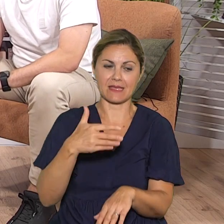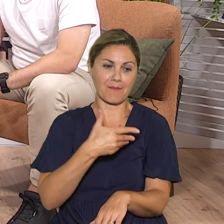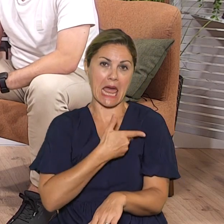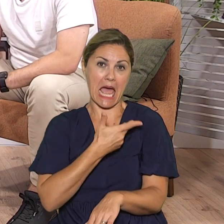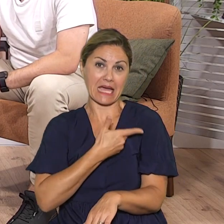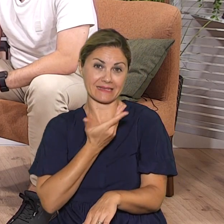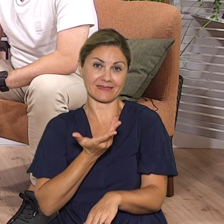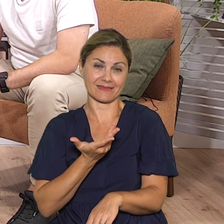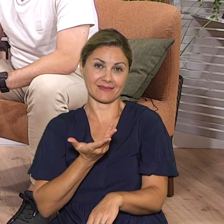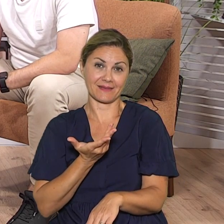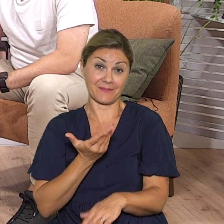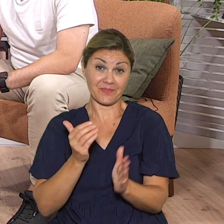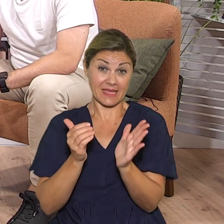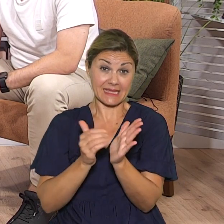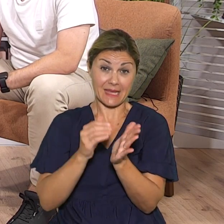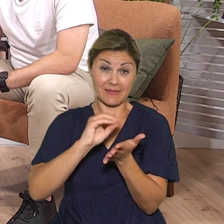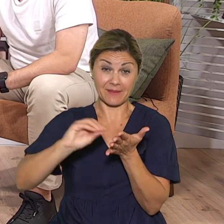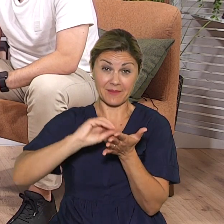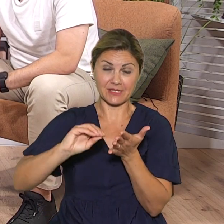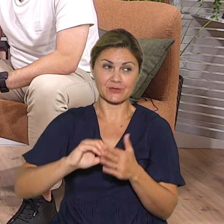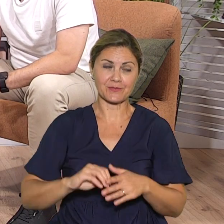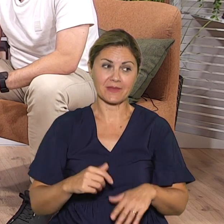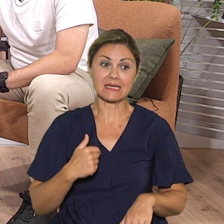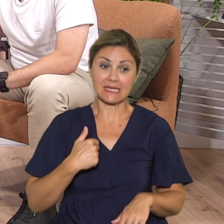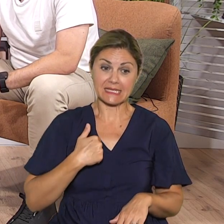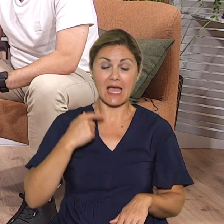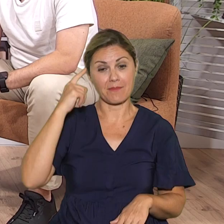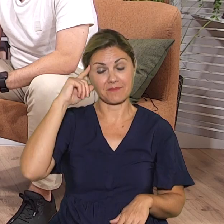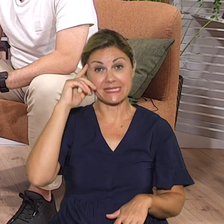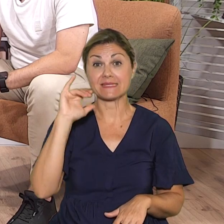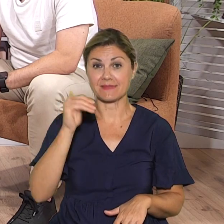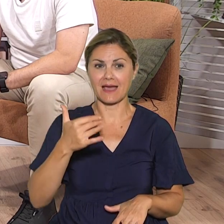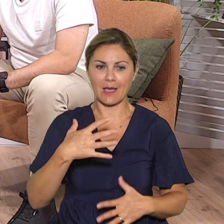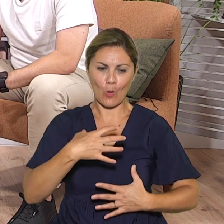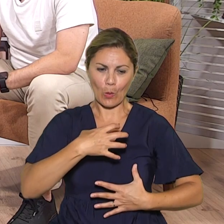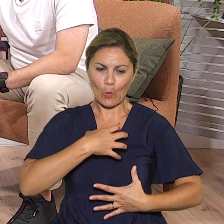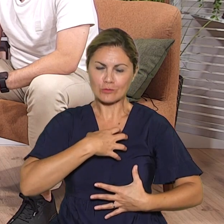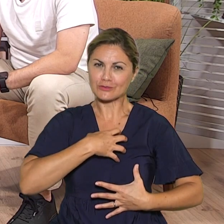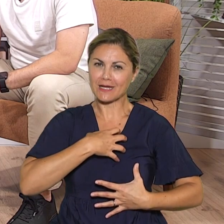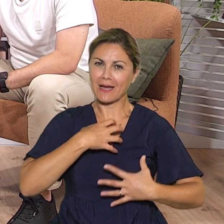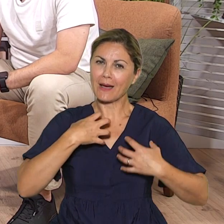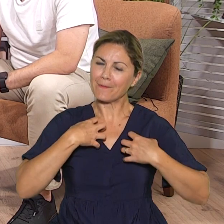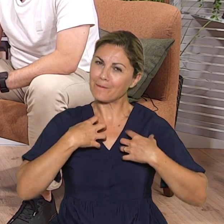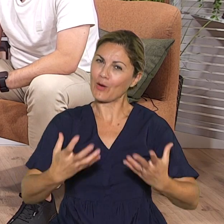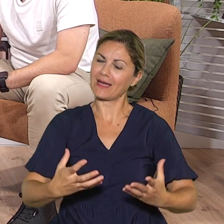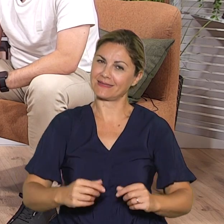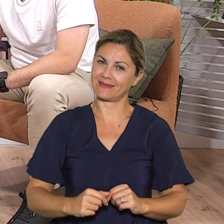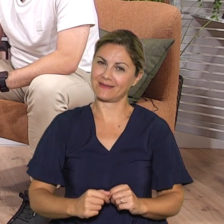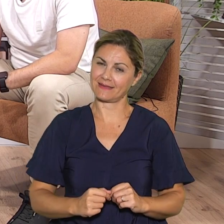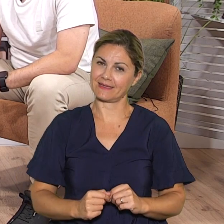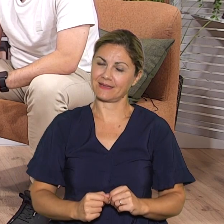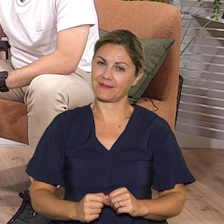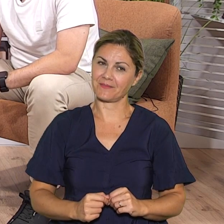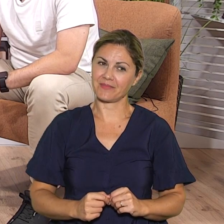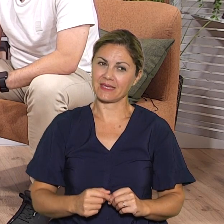A možda zato da malo oplemene svoju dušu i ovih svih sa kojima se susretnu, tih